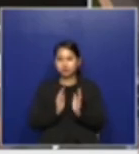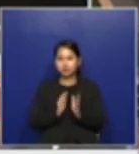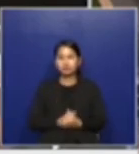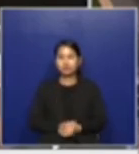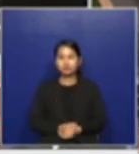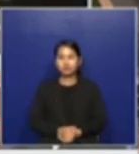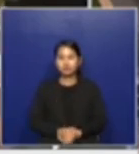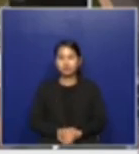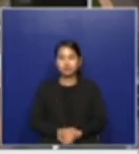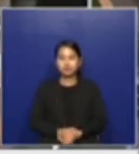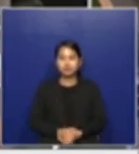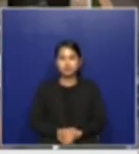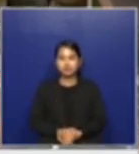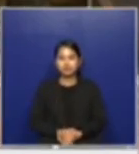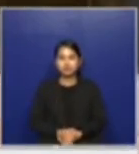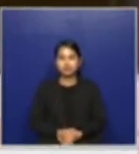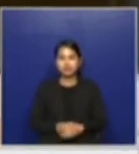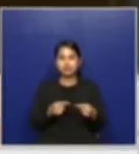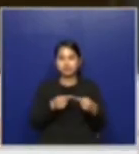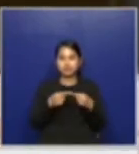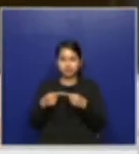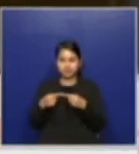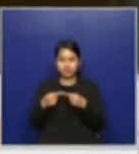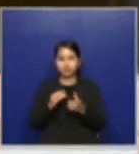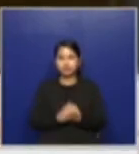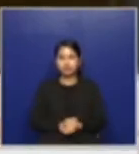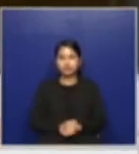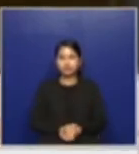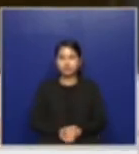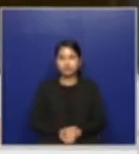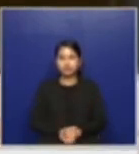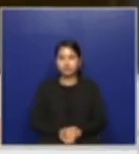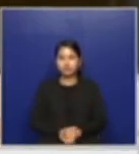คุณครับต่อไปเชิญท่านวิรัตครับเชิญครับ